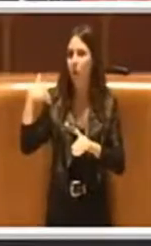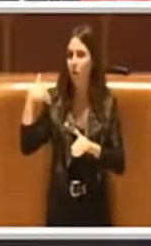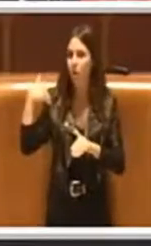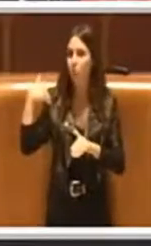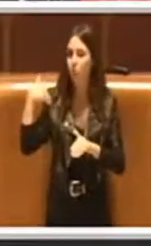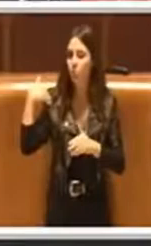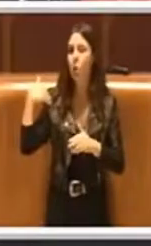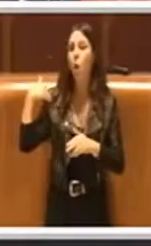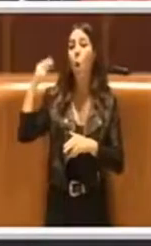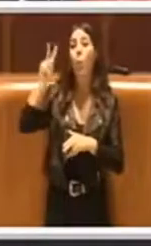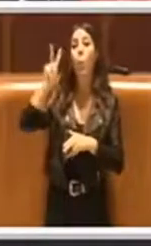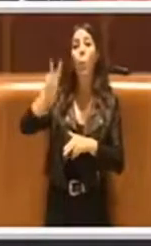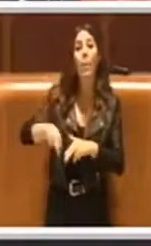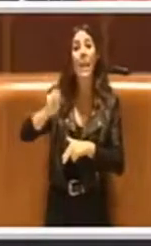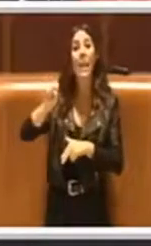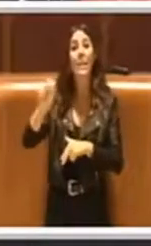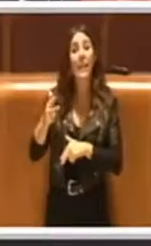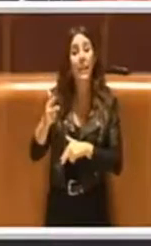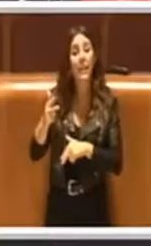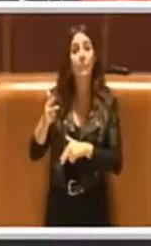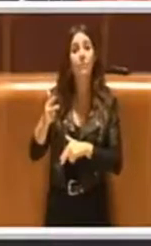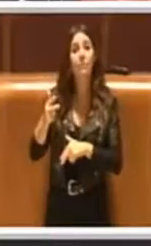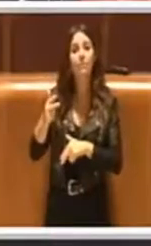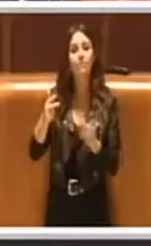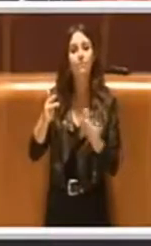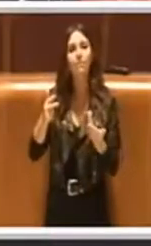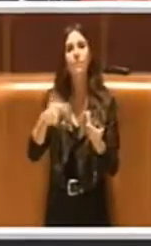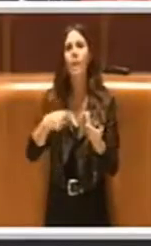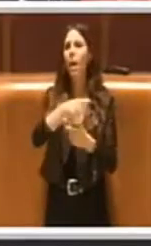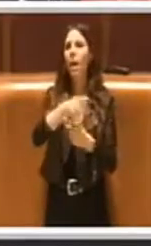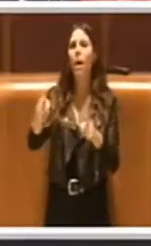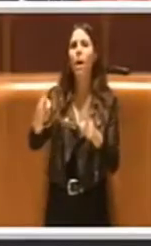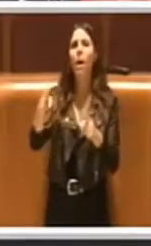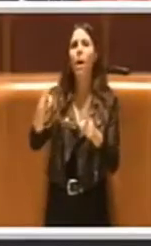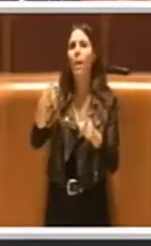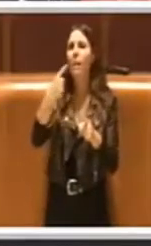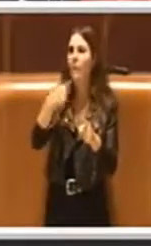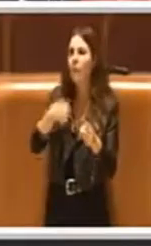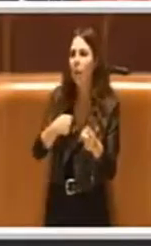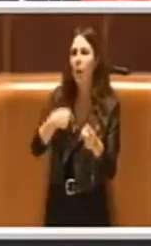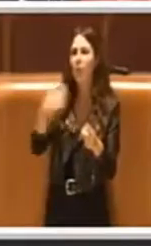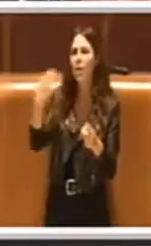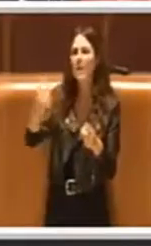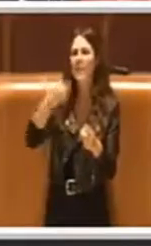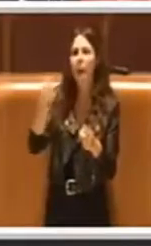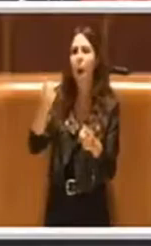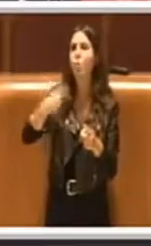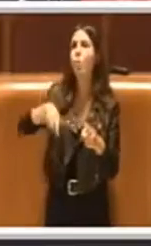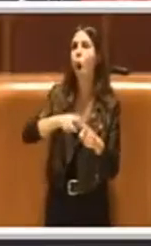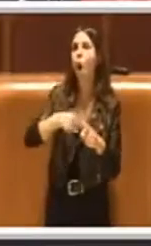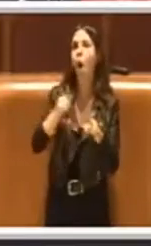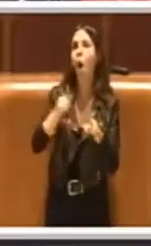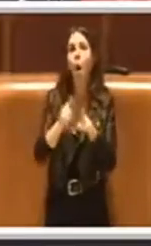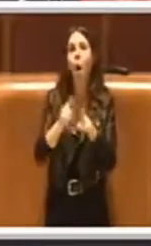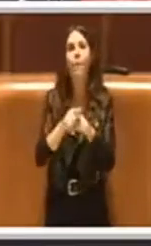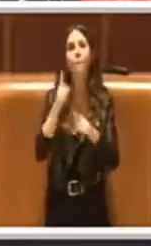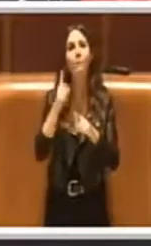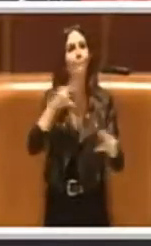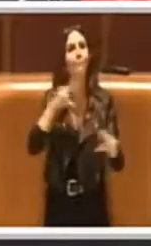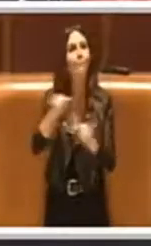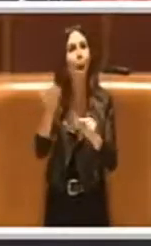2003 poi ci dicono sempre che noi parliamo del passato e del